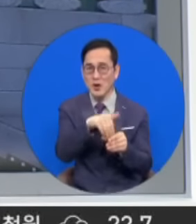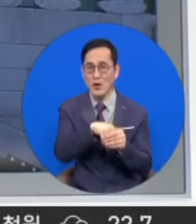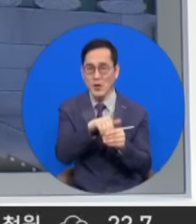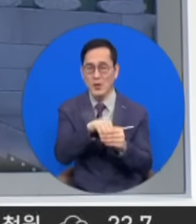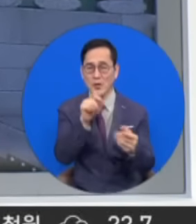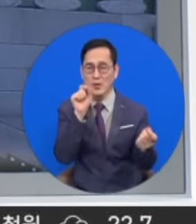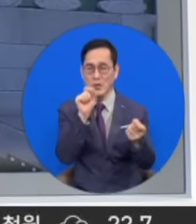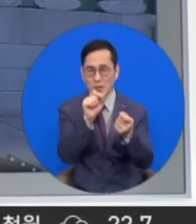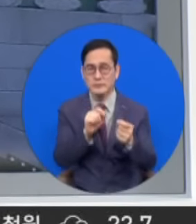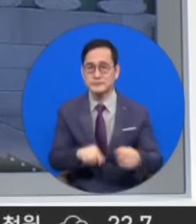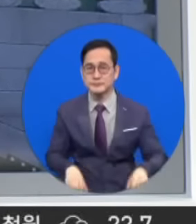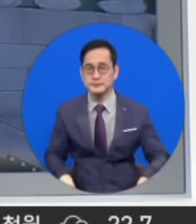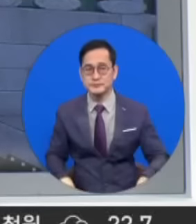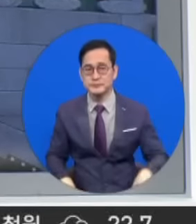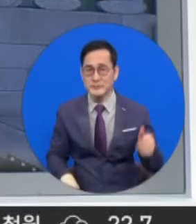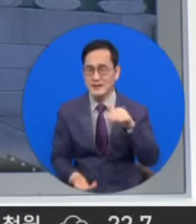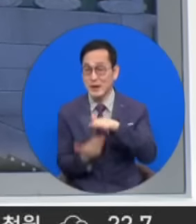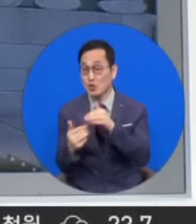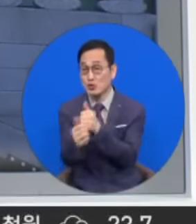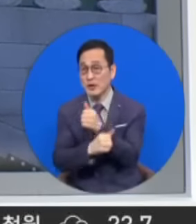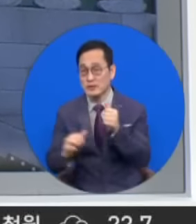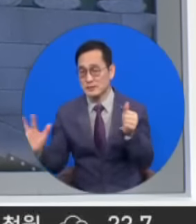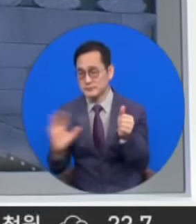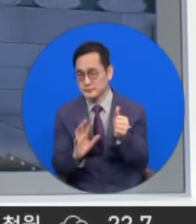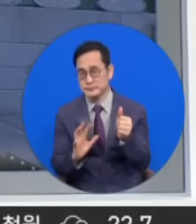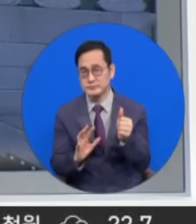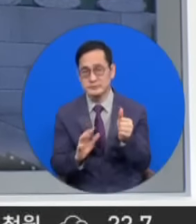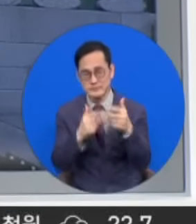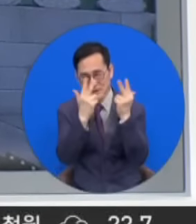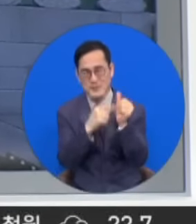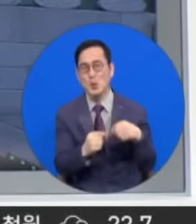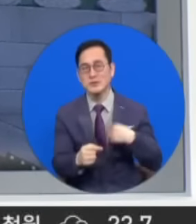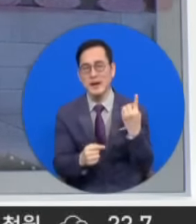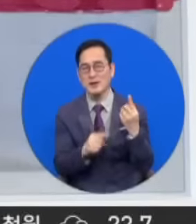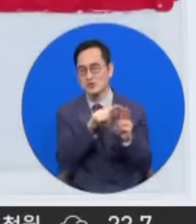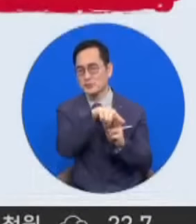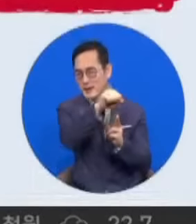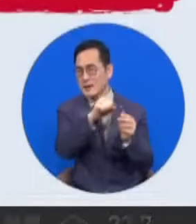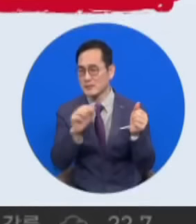후보들은 모두 다 찐명 일색이다라는 지적도 나왔습니다. 몇 면도 좀 살펴보시면